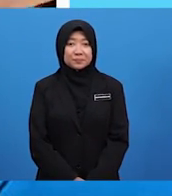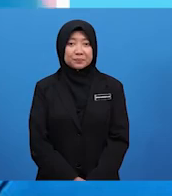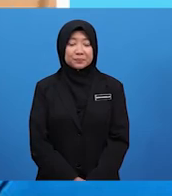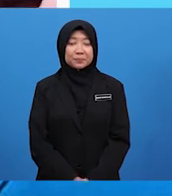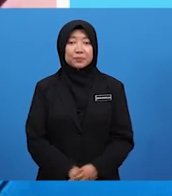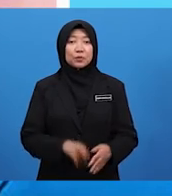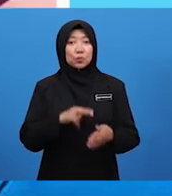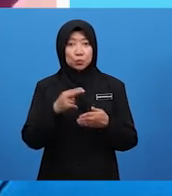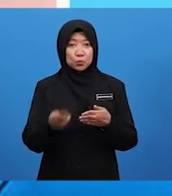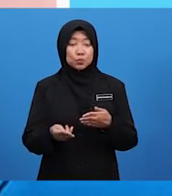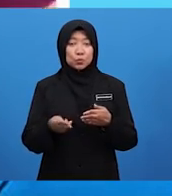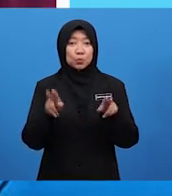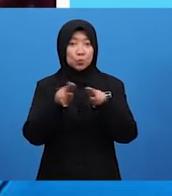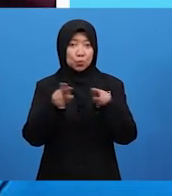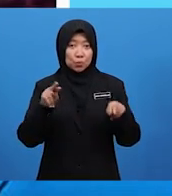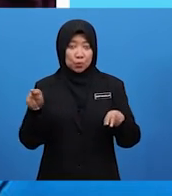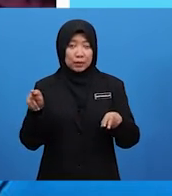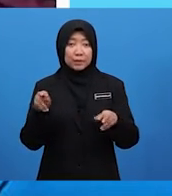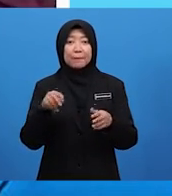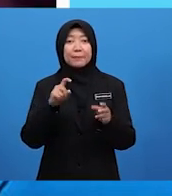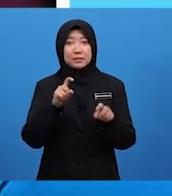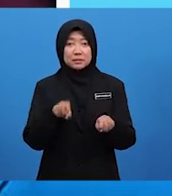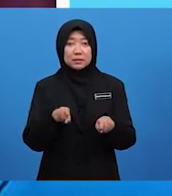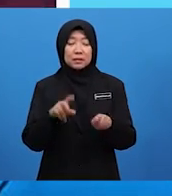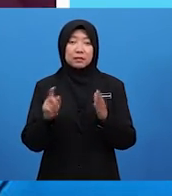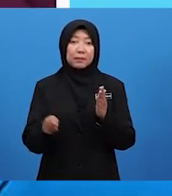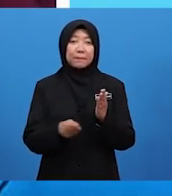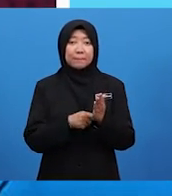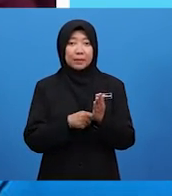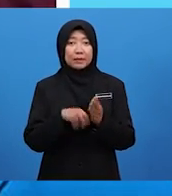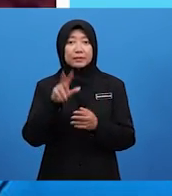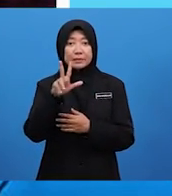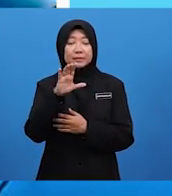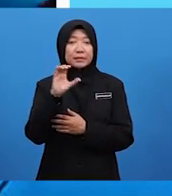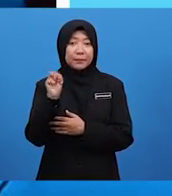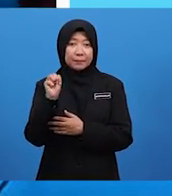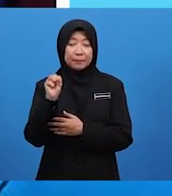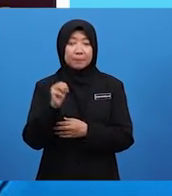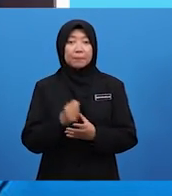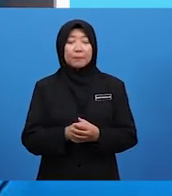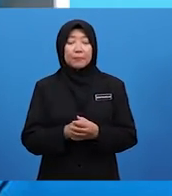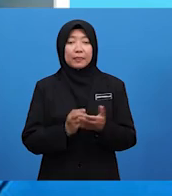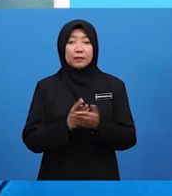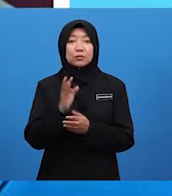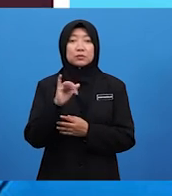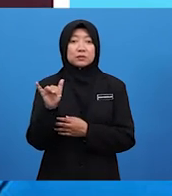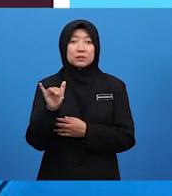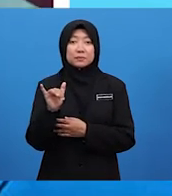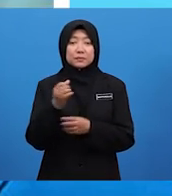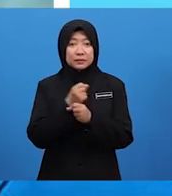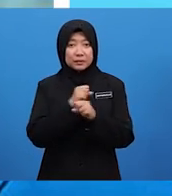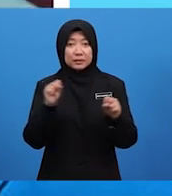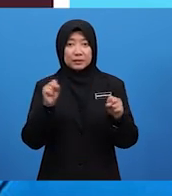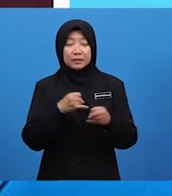Di hujung ukuran tersebut, hendaklah ditambah 3 cm. Seterusnya,